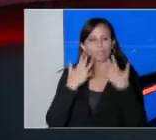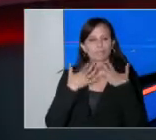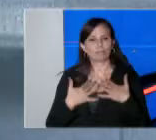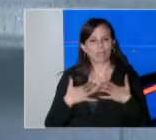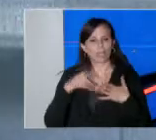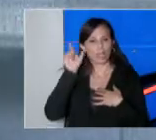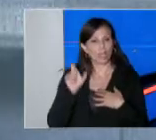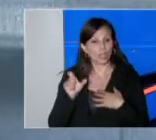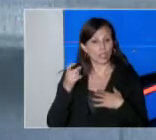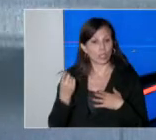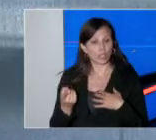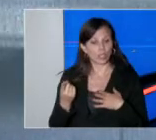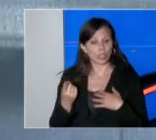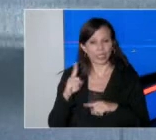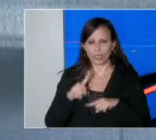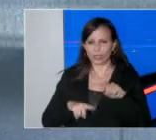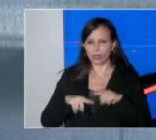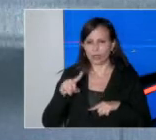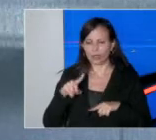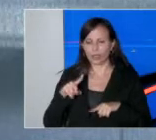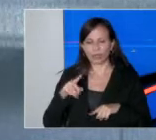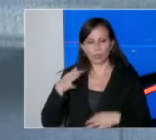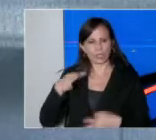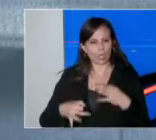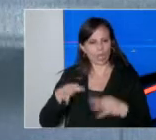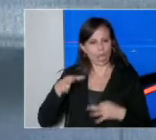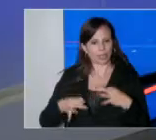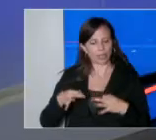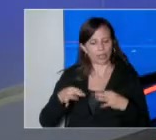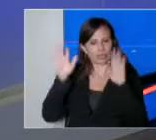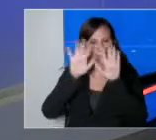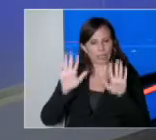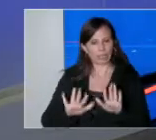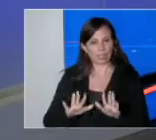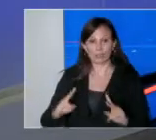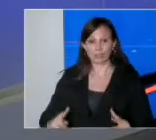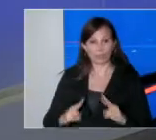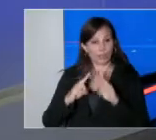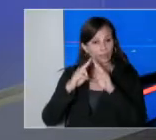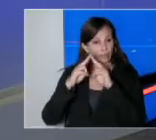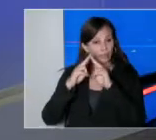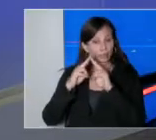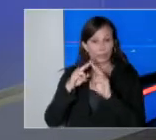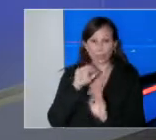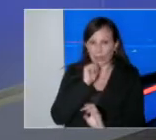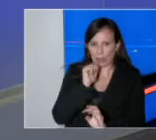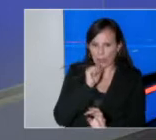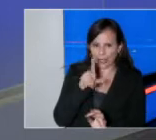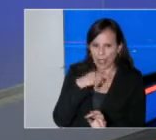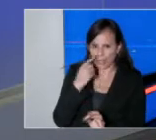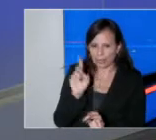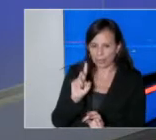שהוא לפרקים נראה כמו איזשהו שחקן של סרטים צרפתיים, אני לא רוצה להגיד לך את מי הוא מזכיר